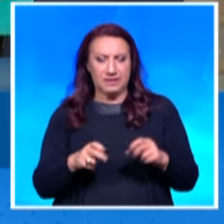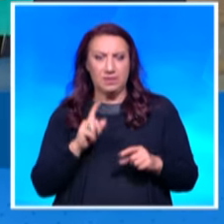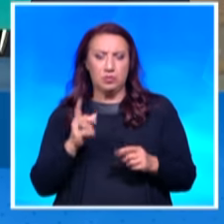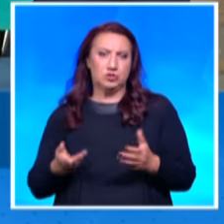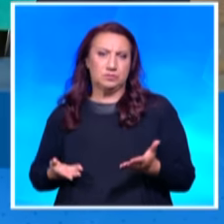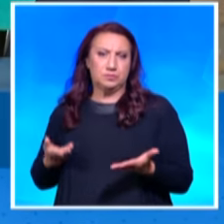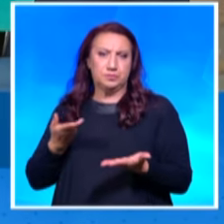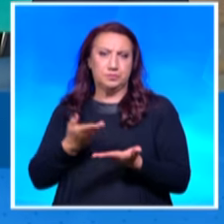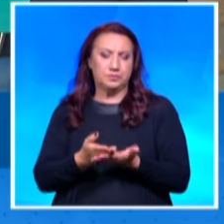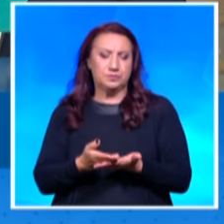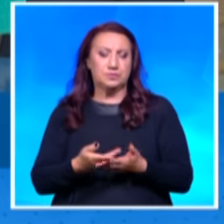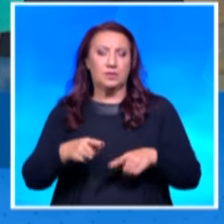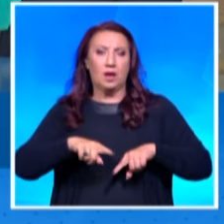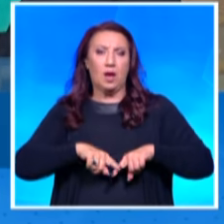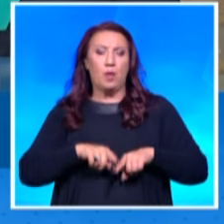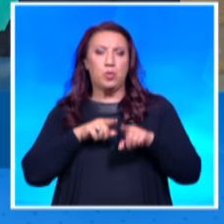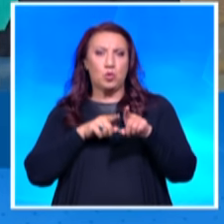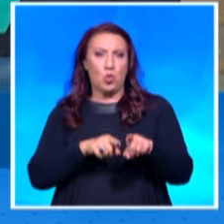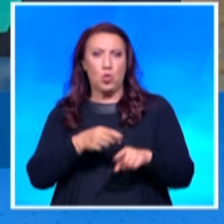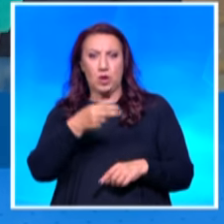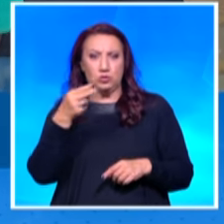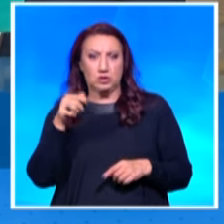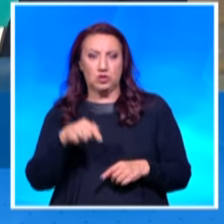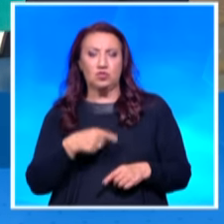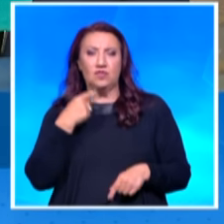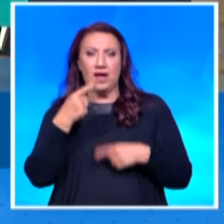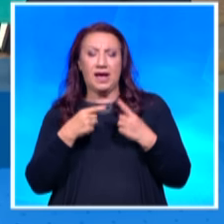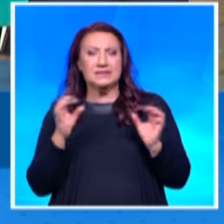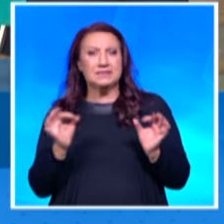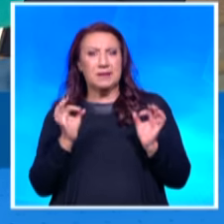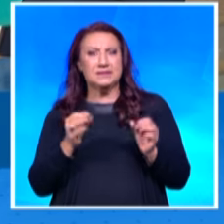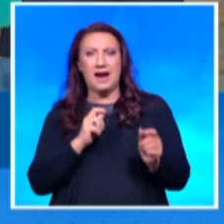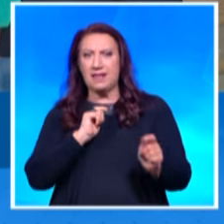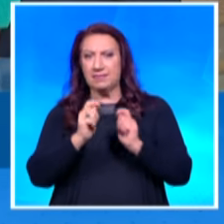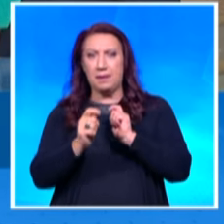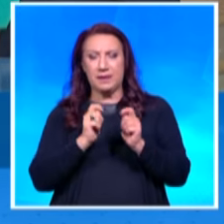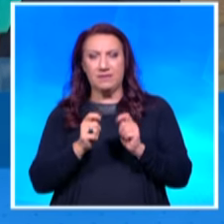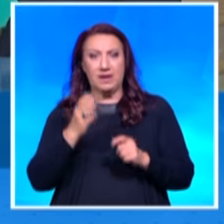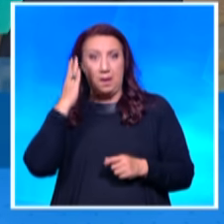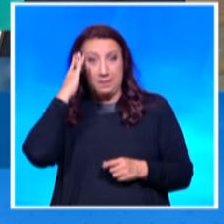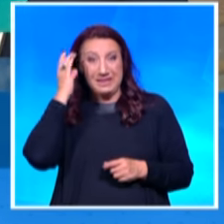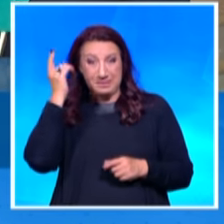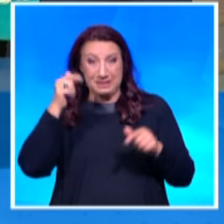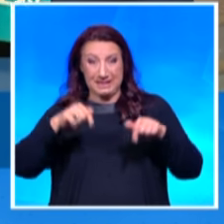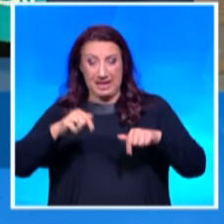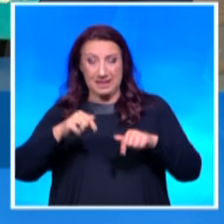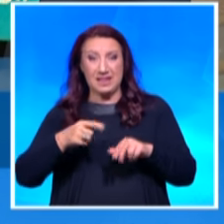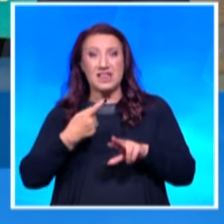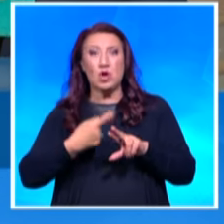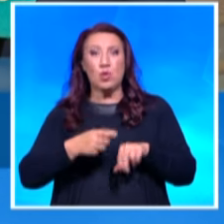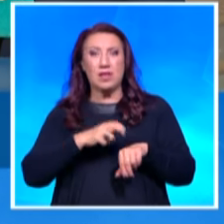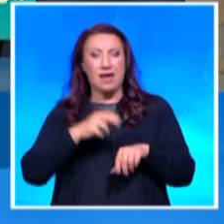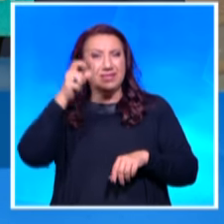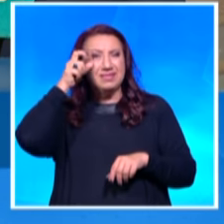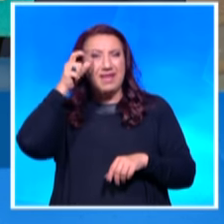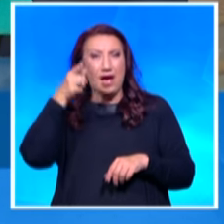прокуратурата. Това каза днес на специален брифинг премиерът Николай Денков. Сред нарушенията, които той посочи на днешният брифинг,